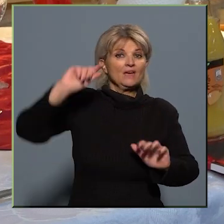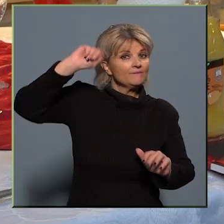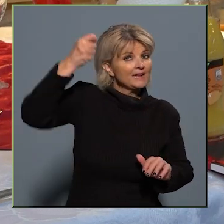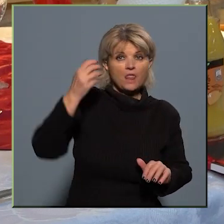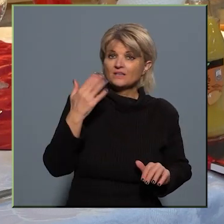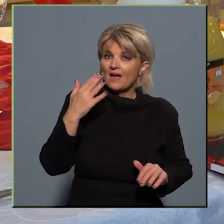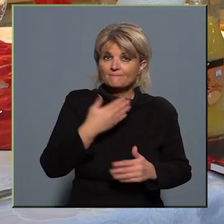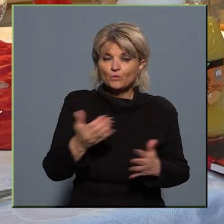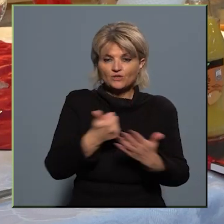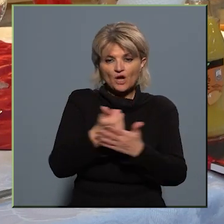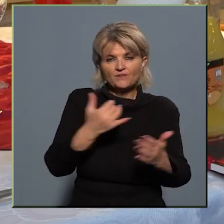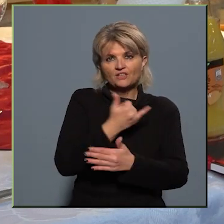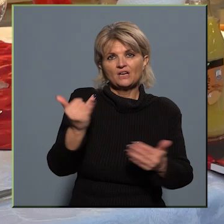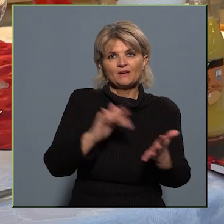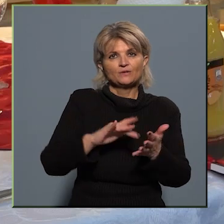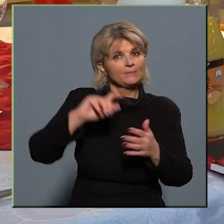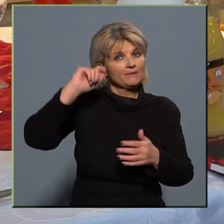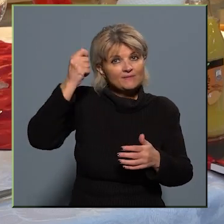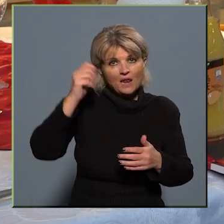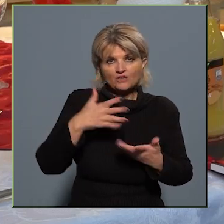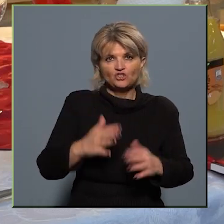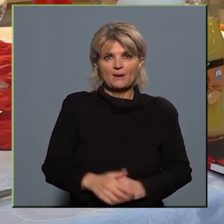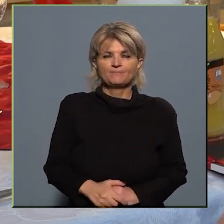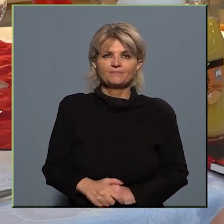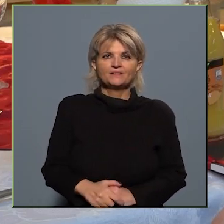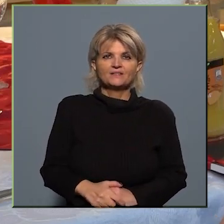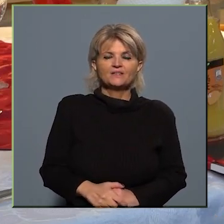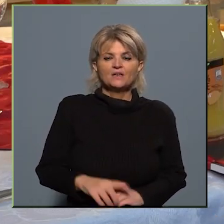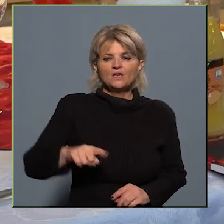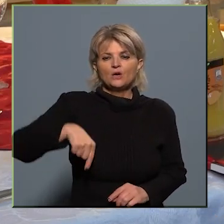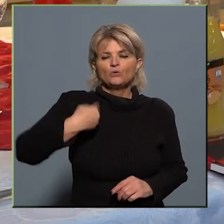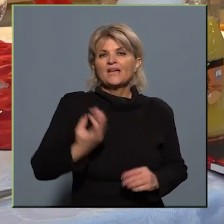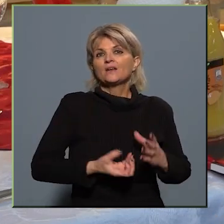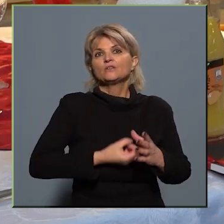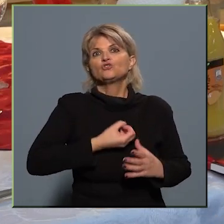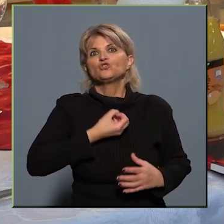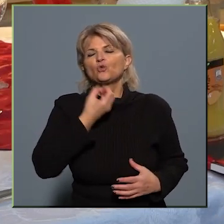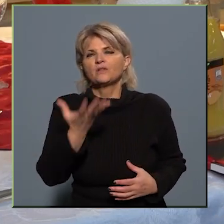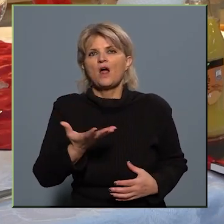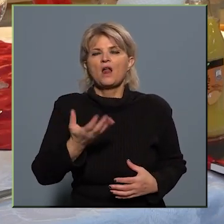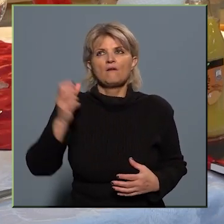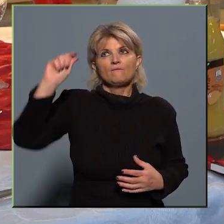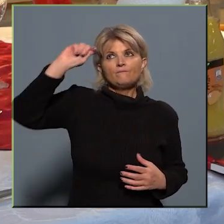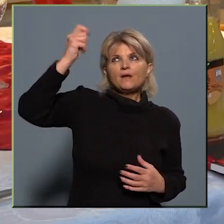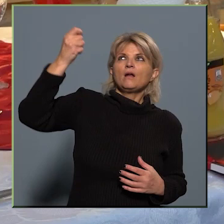születtem, teljesen a 60-as évek közepéig. Aztán egy csoda volt, amikor a villany megjelent.